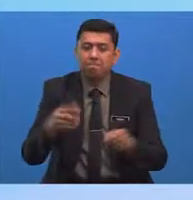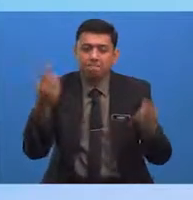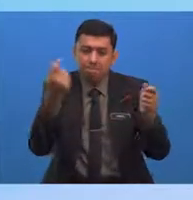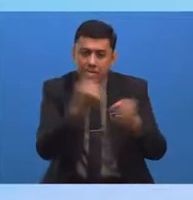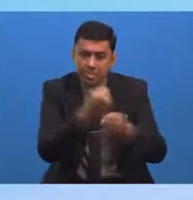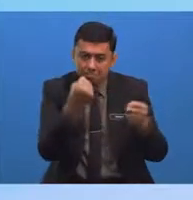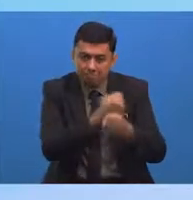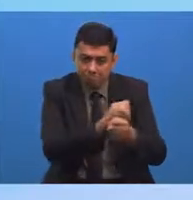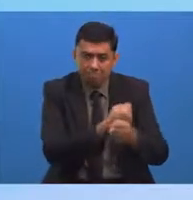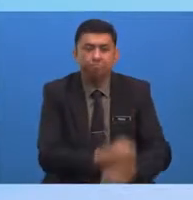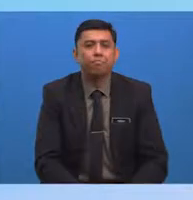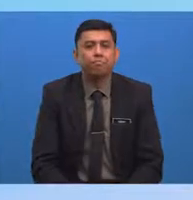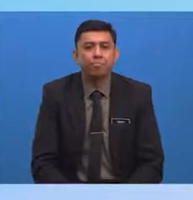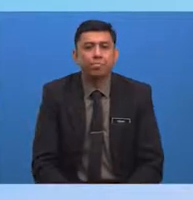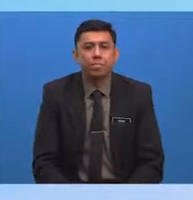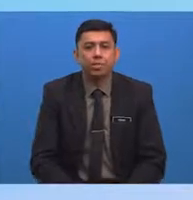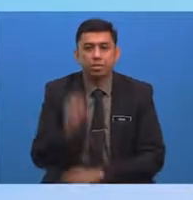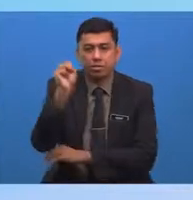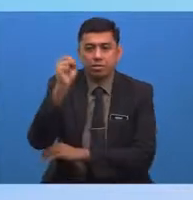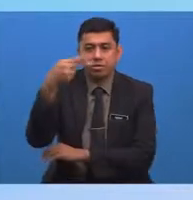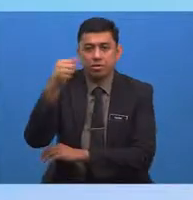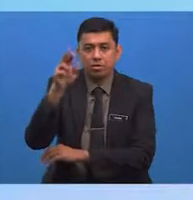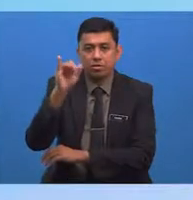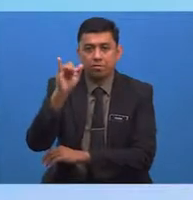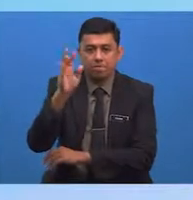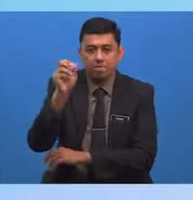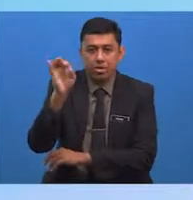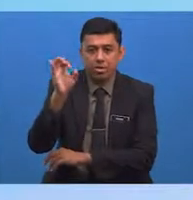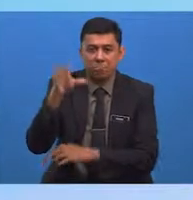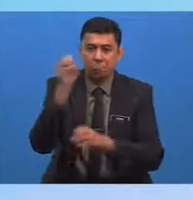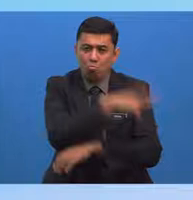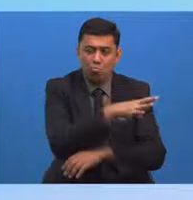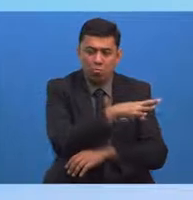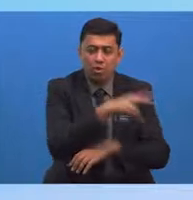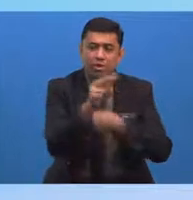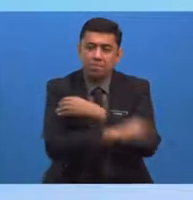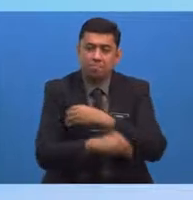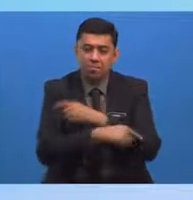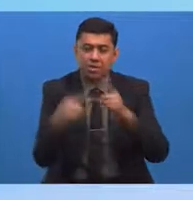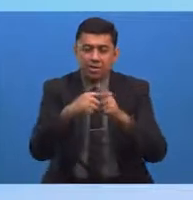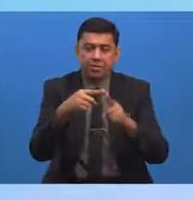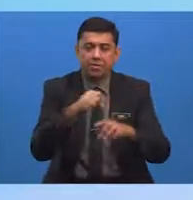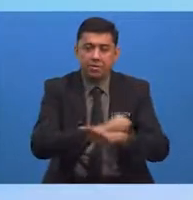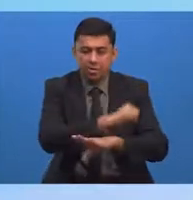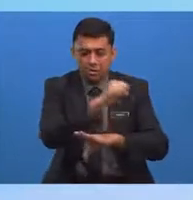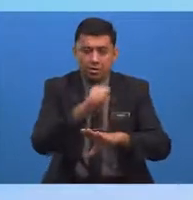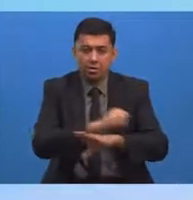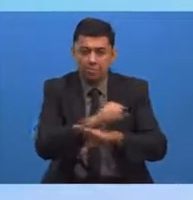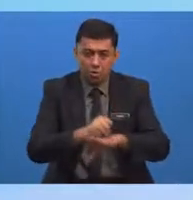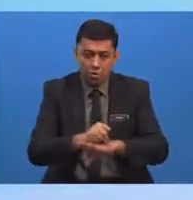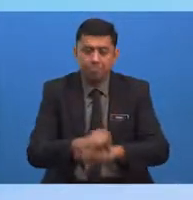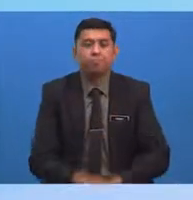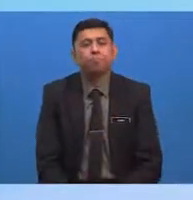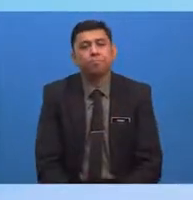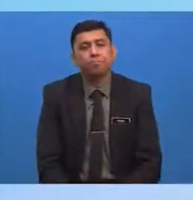Sarawak. Sharif Masahur berjaya disingkirkan oleh James Brooke dan dikenakan tindakan